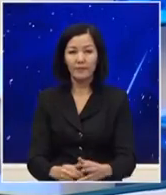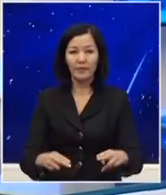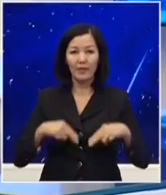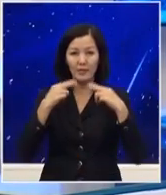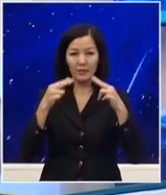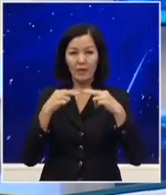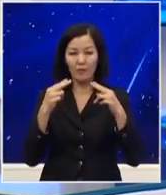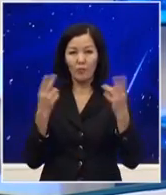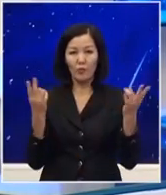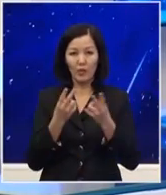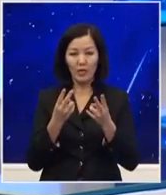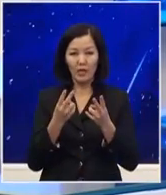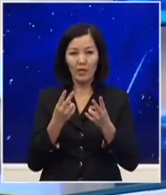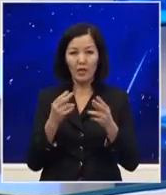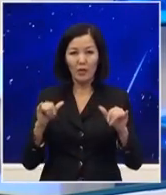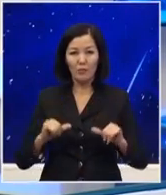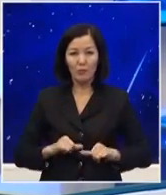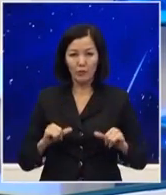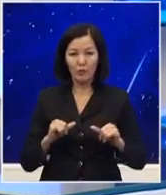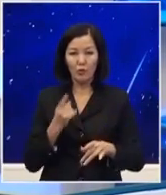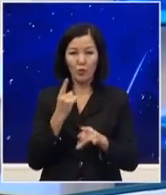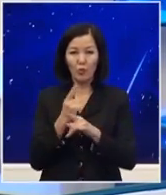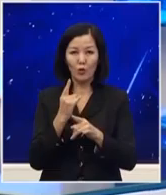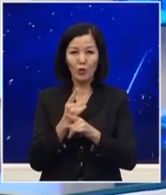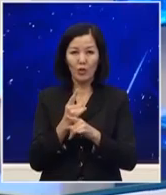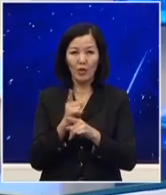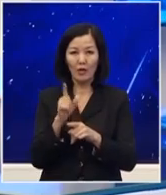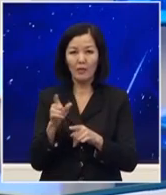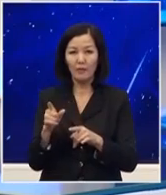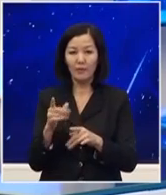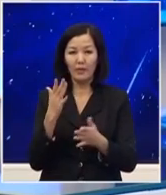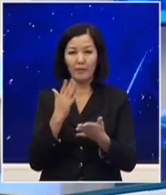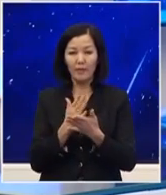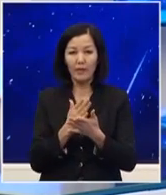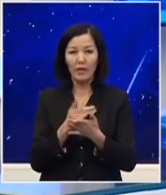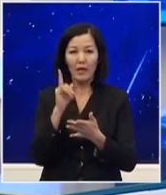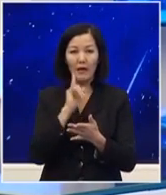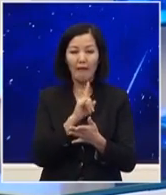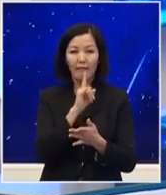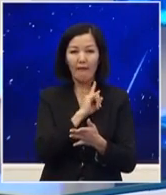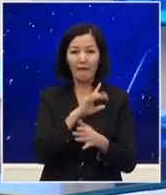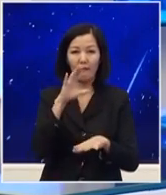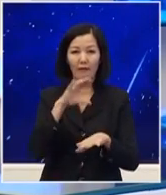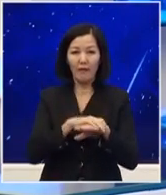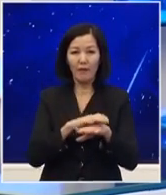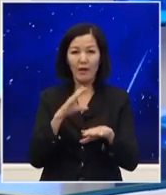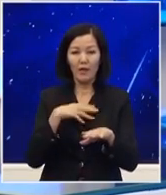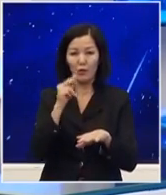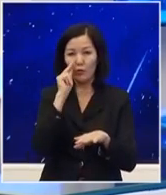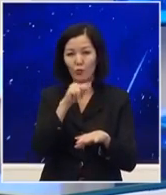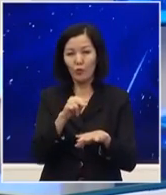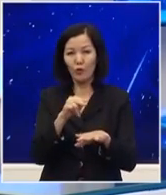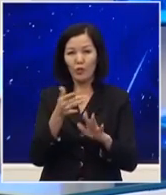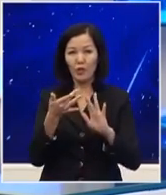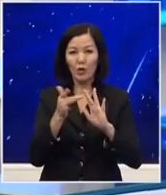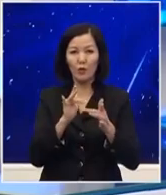Абайлаңыздар, алаяқтар көп. Талдықорғанда пәтерді жалға беремін деп халықты алдаған әйел қамақ қалынды. Күдікті әлеуметтік желге